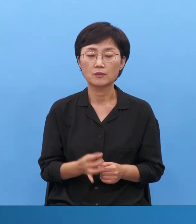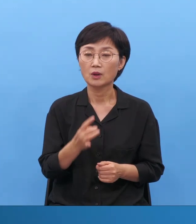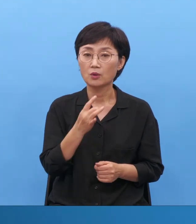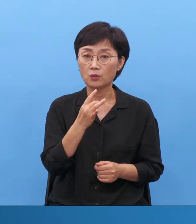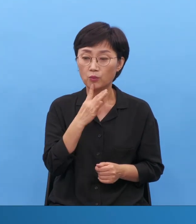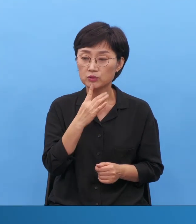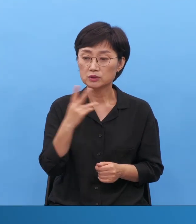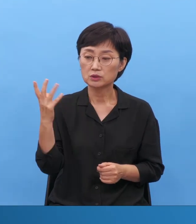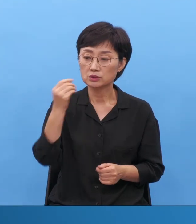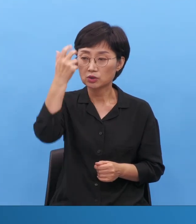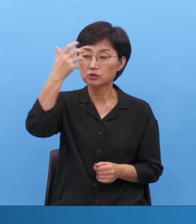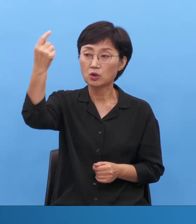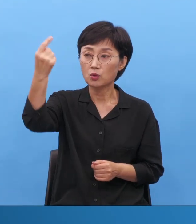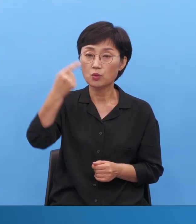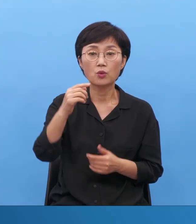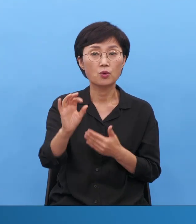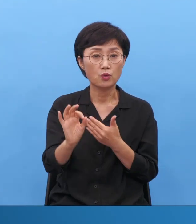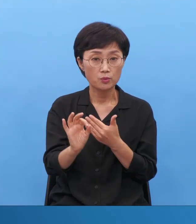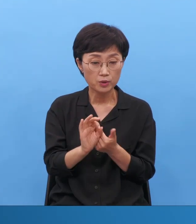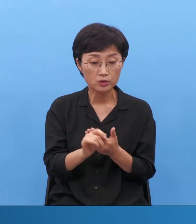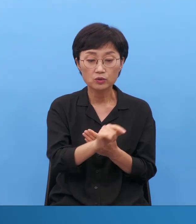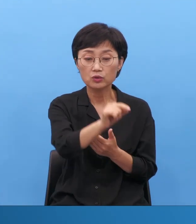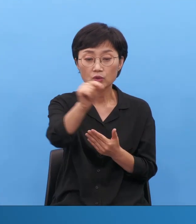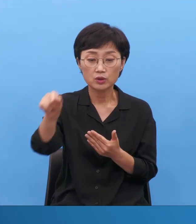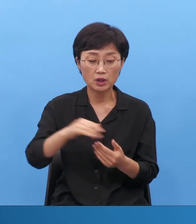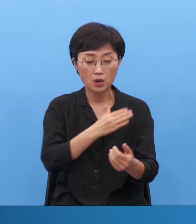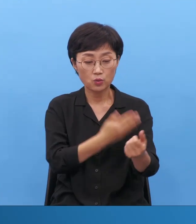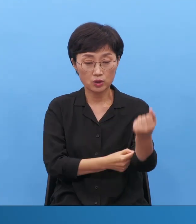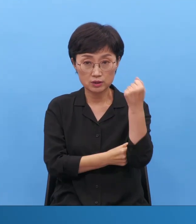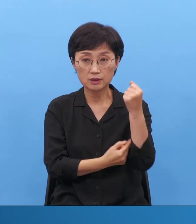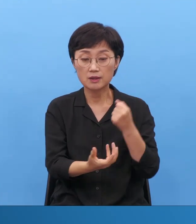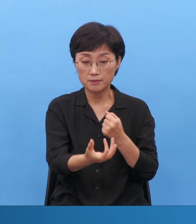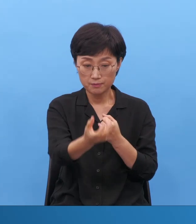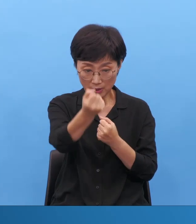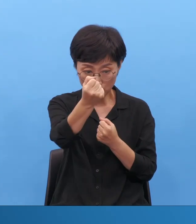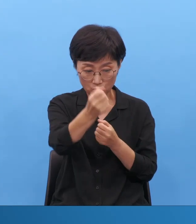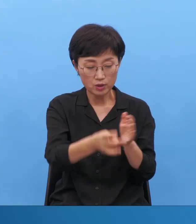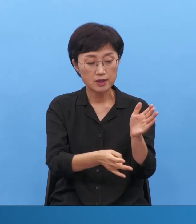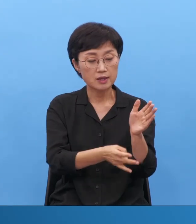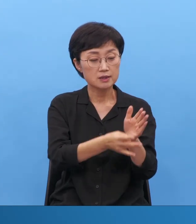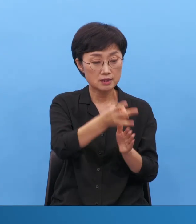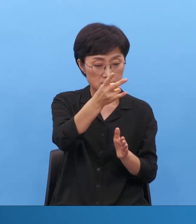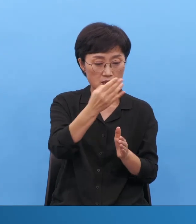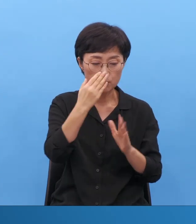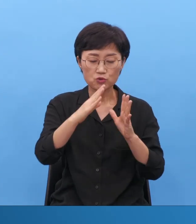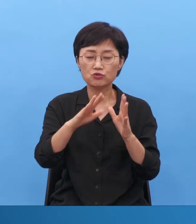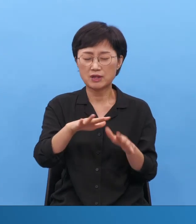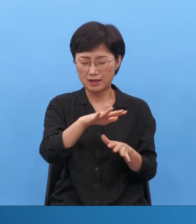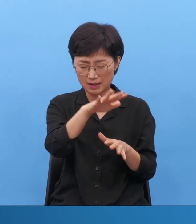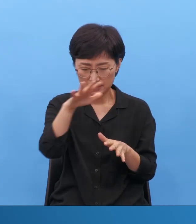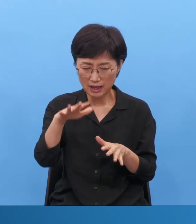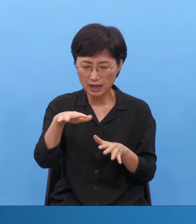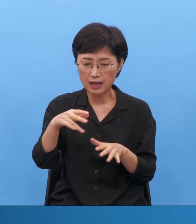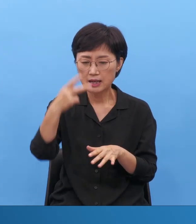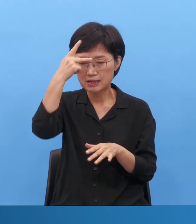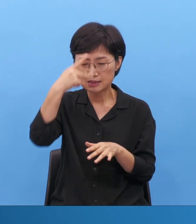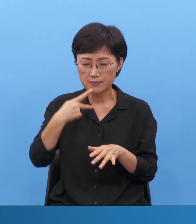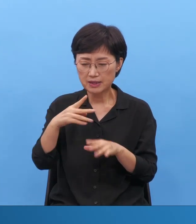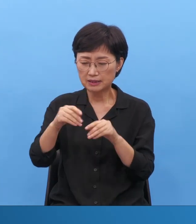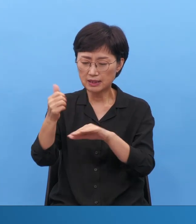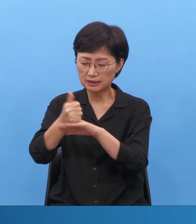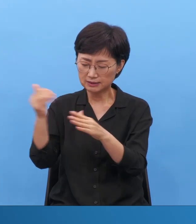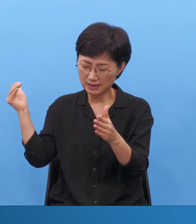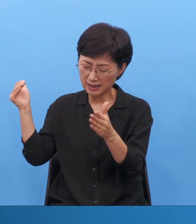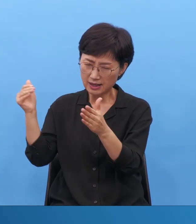오직 성령이 너희에게 임하시면 너희가 권능을 받고 예루살렘과 온 유대와 사마리아와 땅끝까지 이르러 내 증인이 되리라